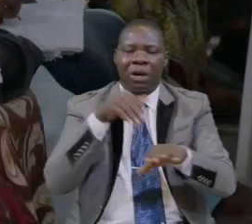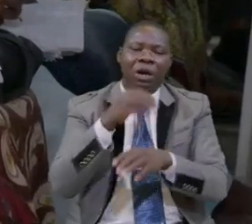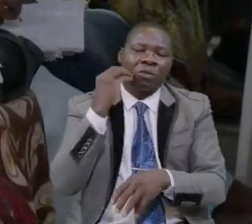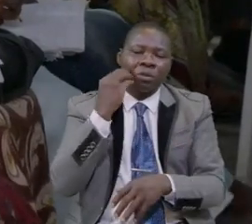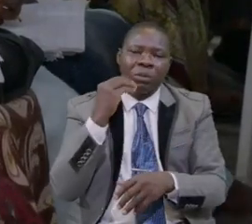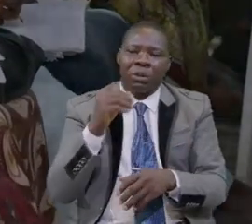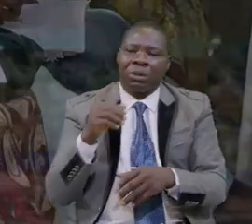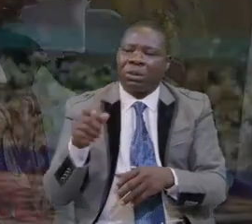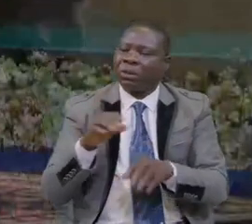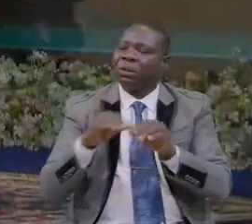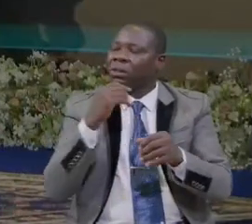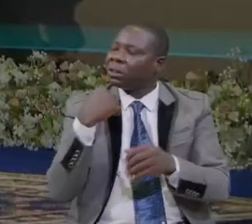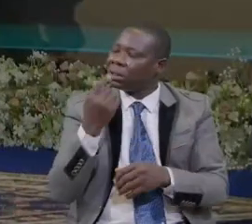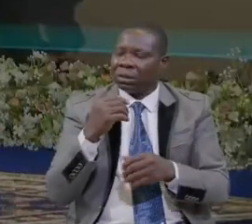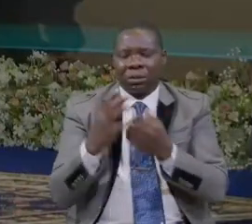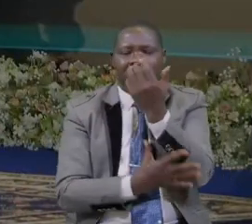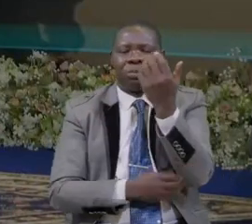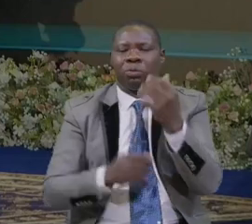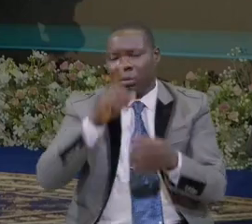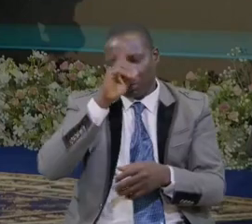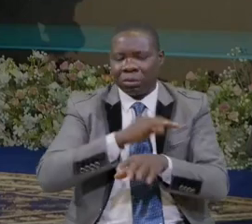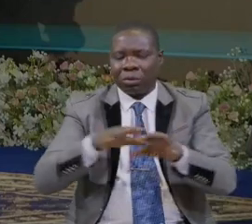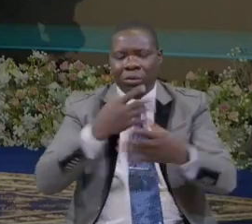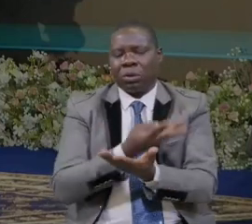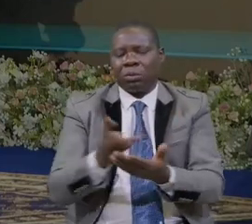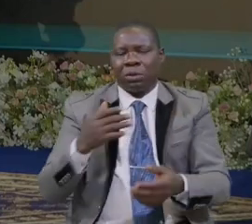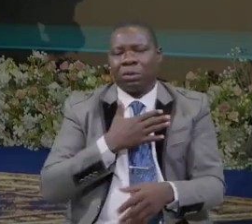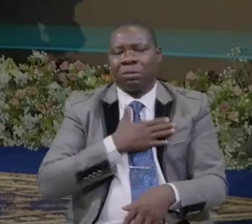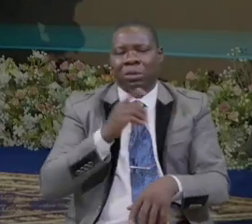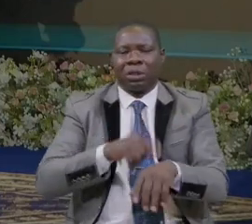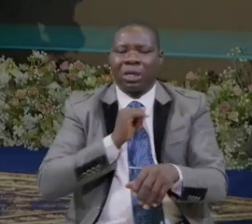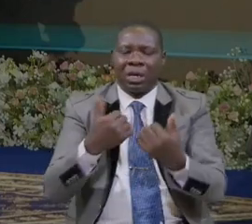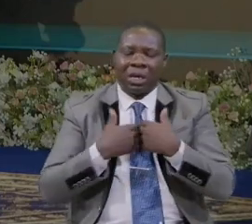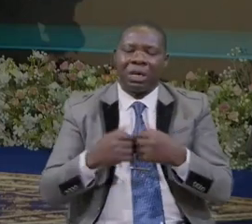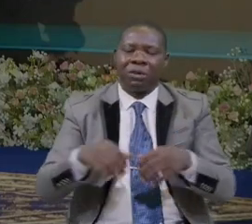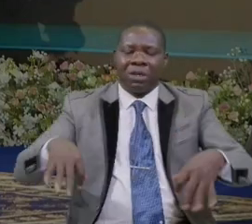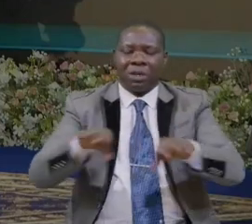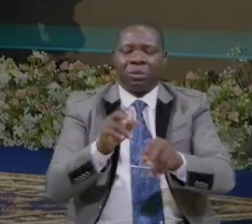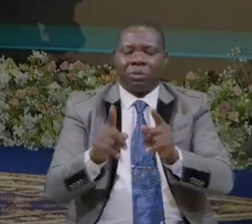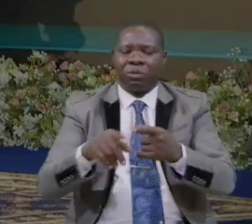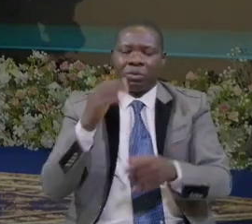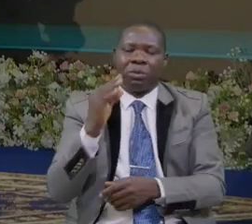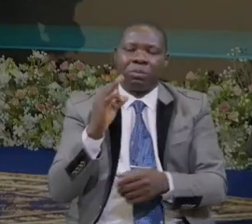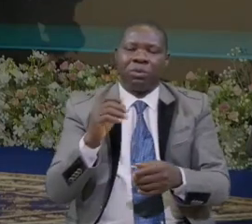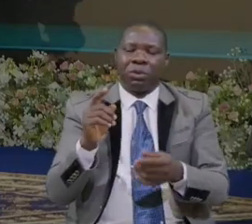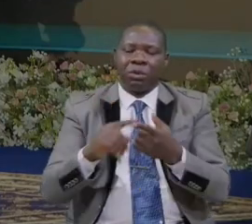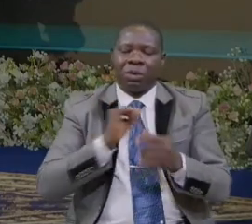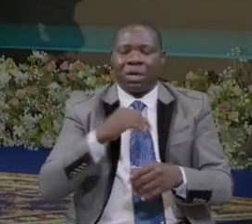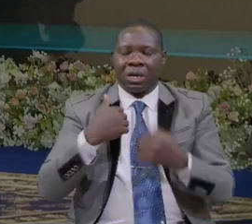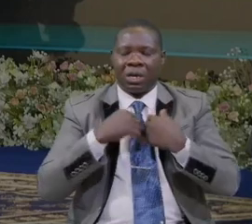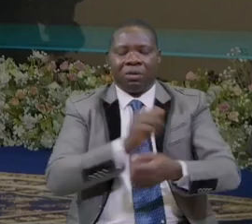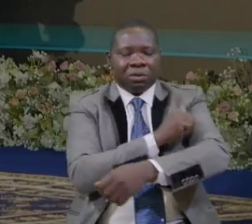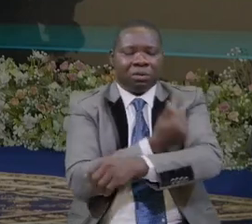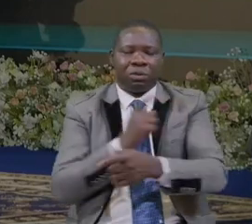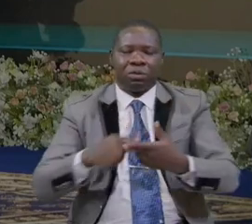pauvre veuve, ne me gaspille pas mon temps. Hein. J'ai des dignitaires à qui prêcher. J'ai des autorités que je vais